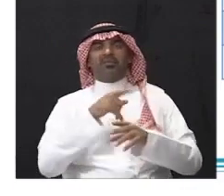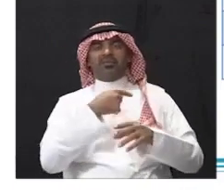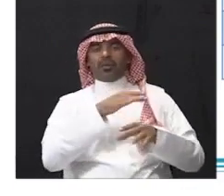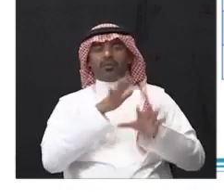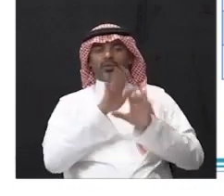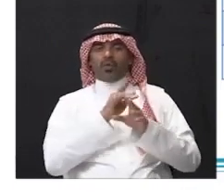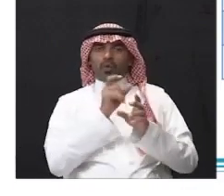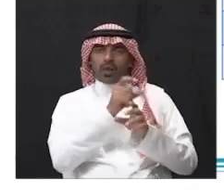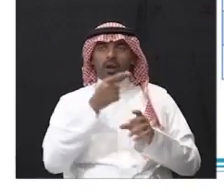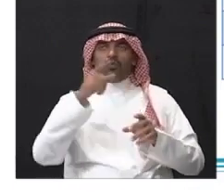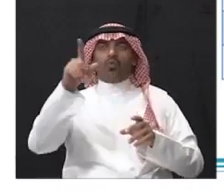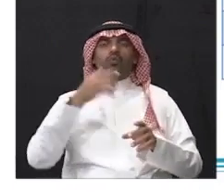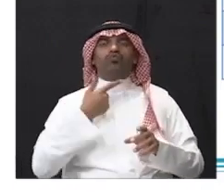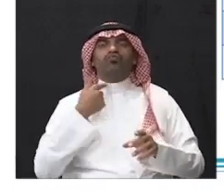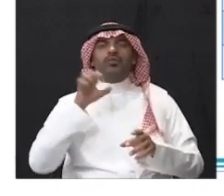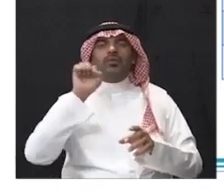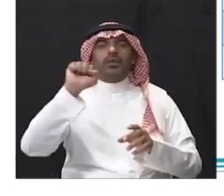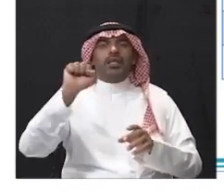أحسنتم، الآثار الاجتماعية.